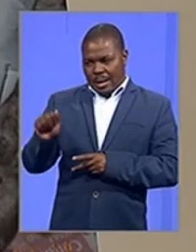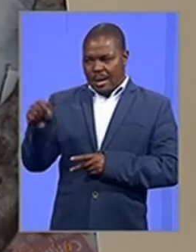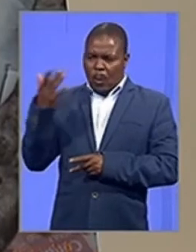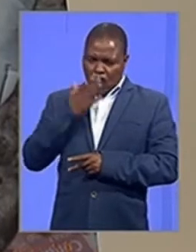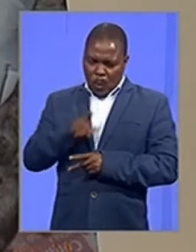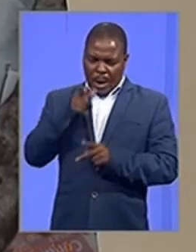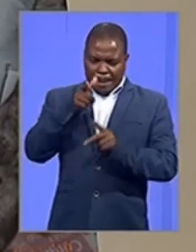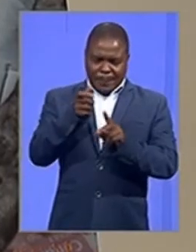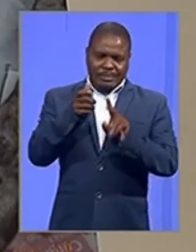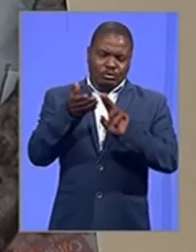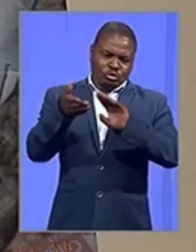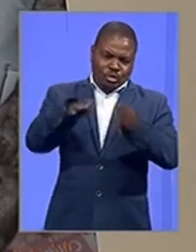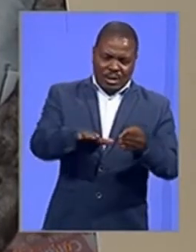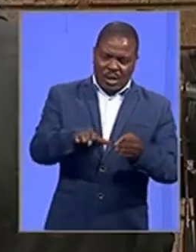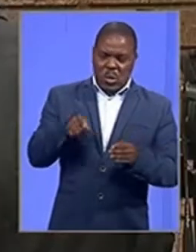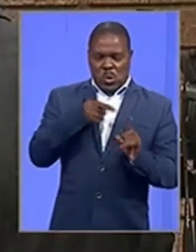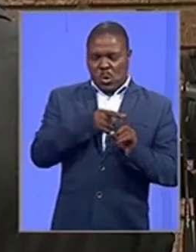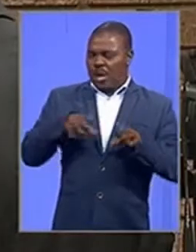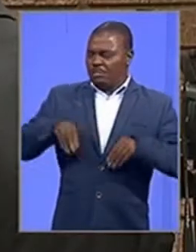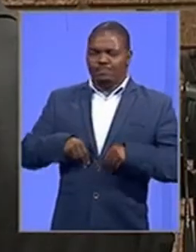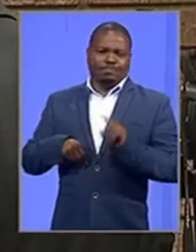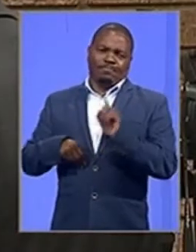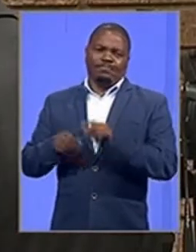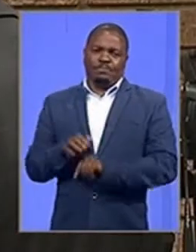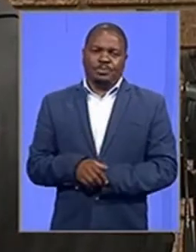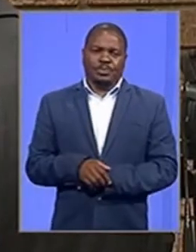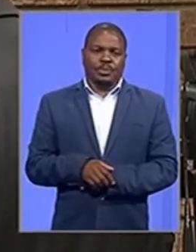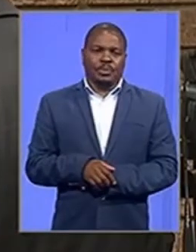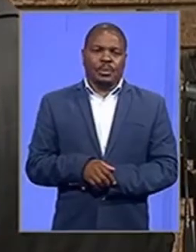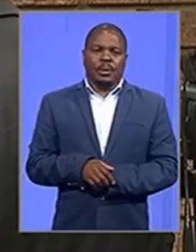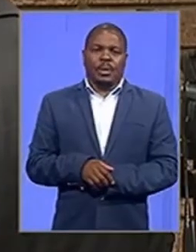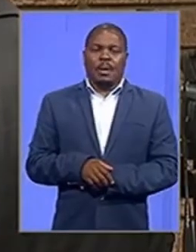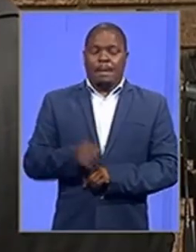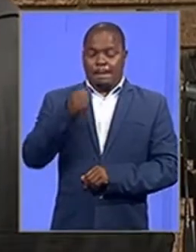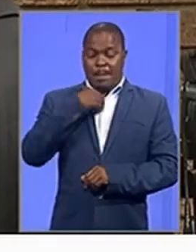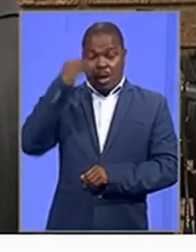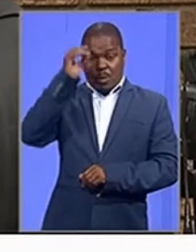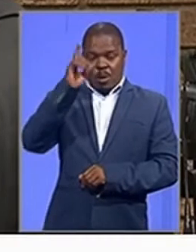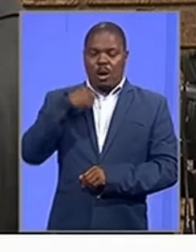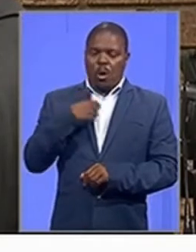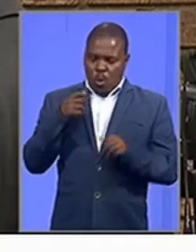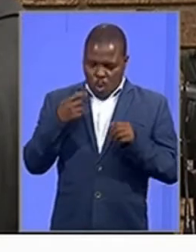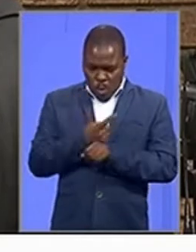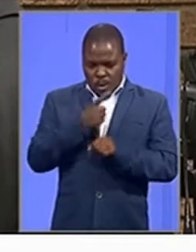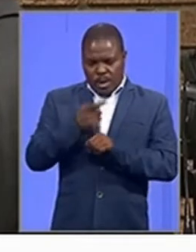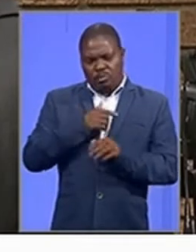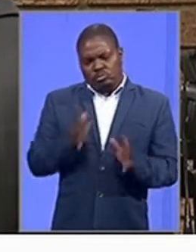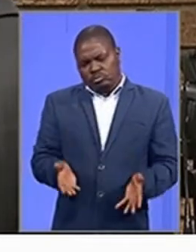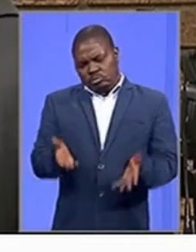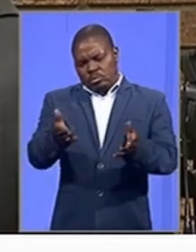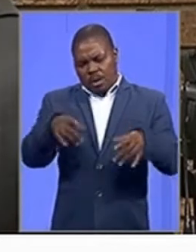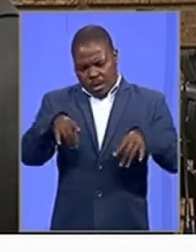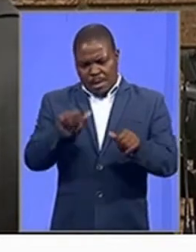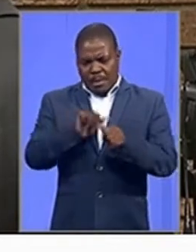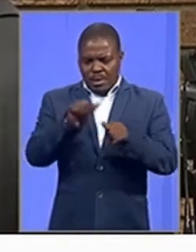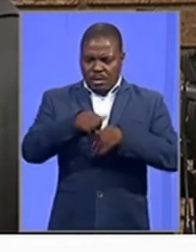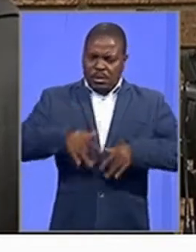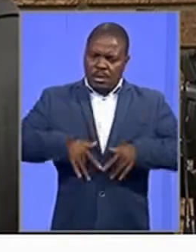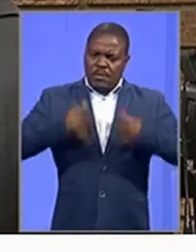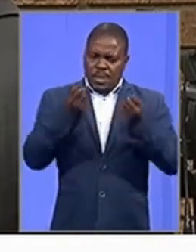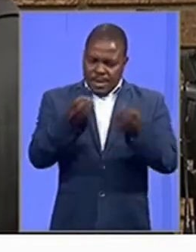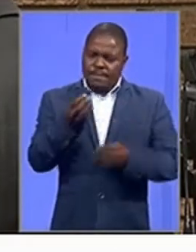bolaya. My opinion, I always give the chance for the animal to survive. Give them food and